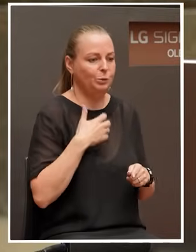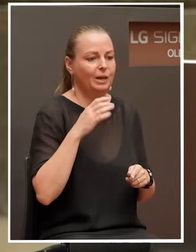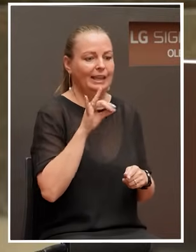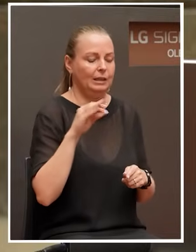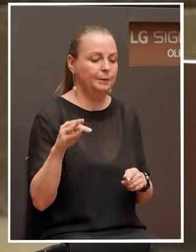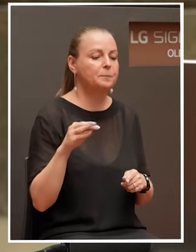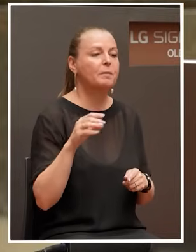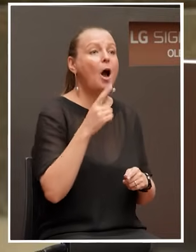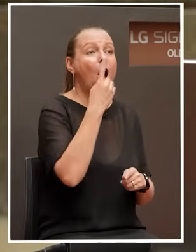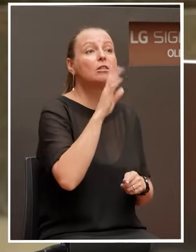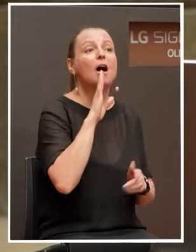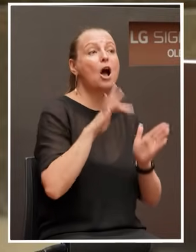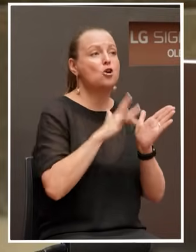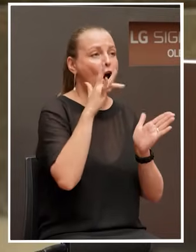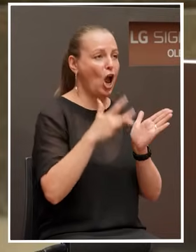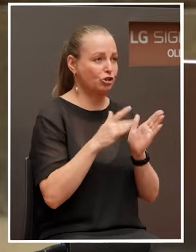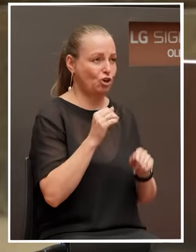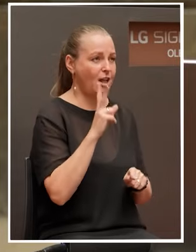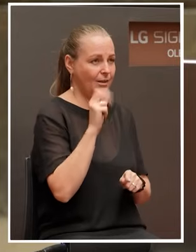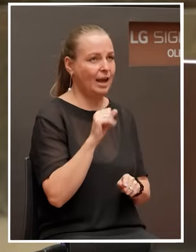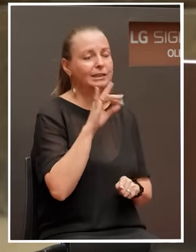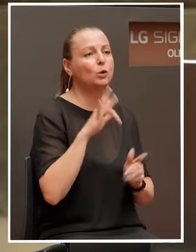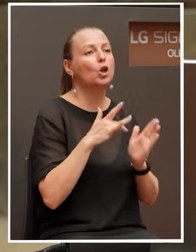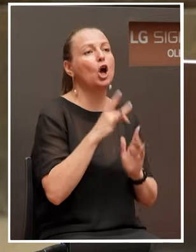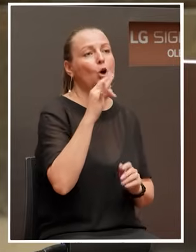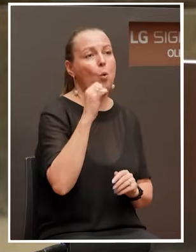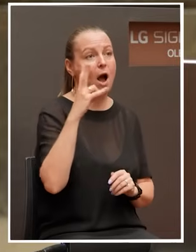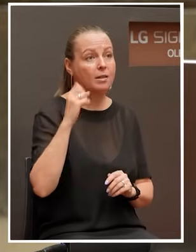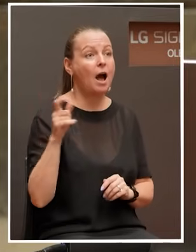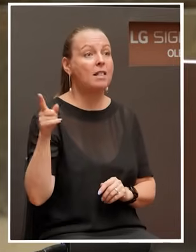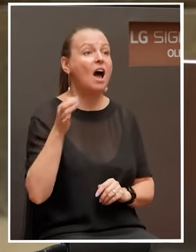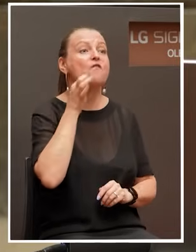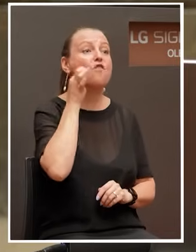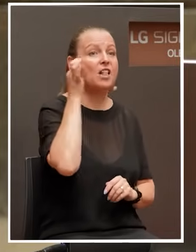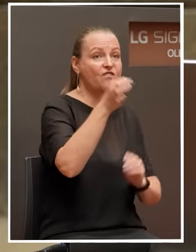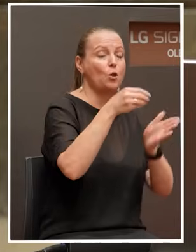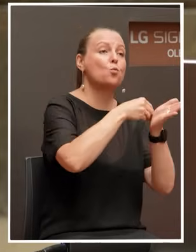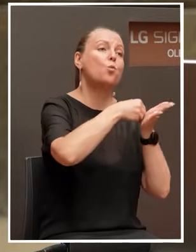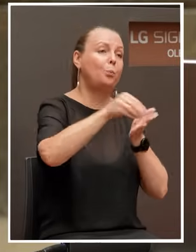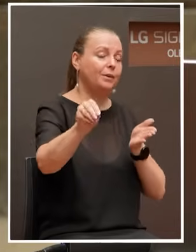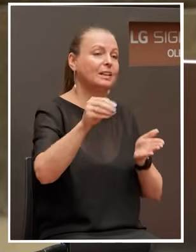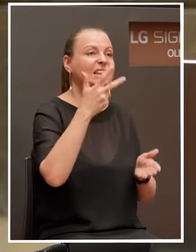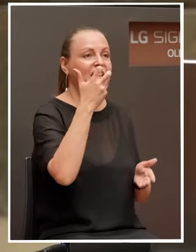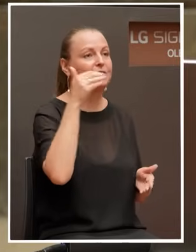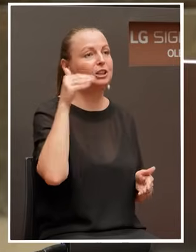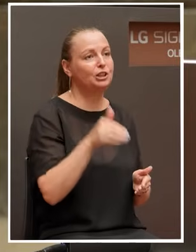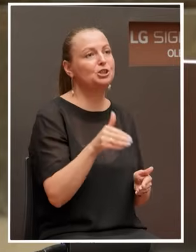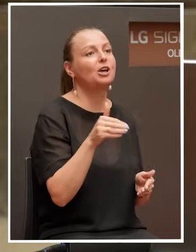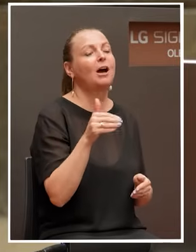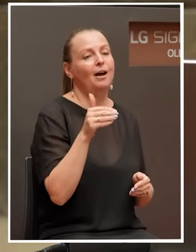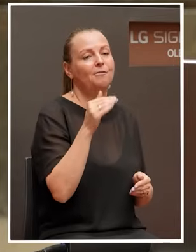по-моему, горожанка из Руана в ответ покупает за 300 тысяч франков сборщиц